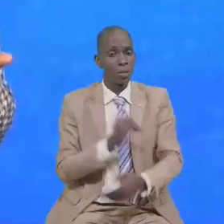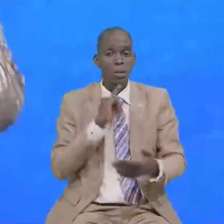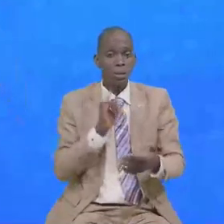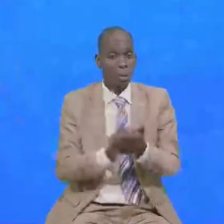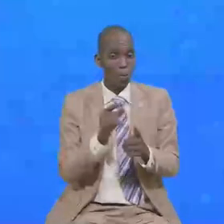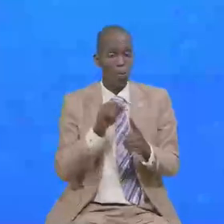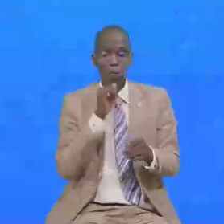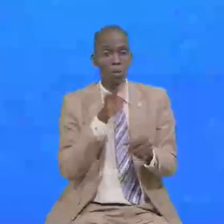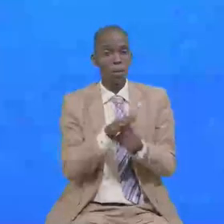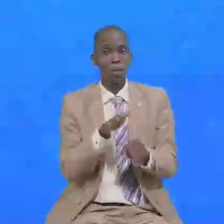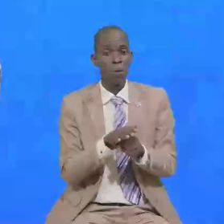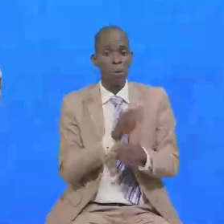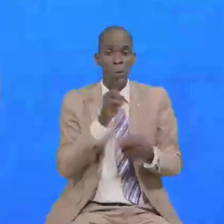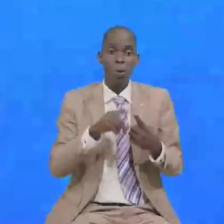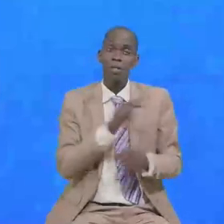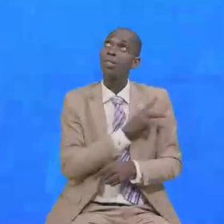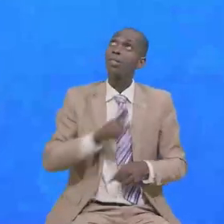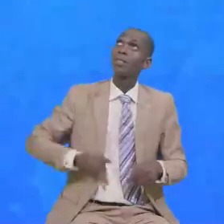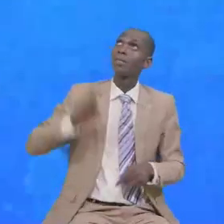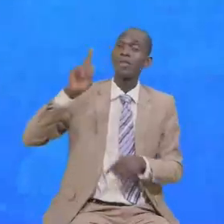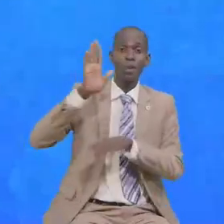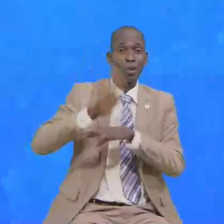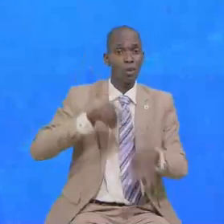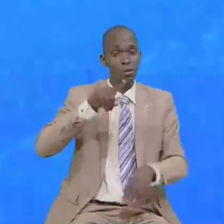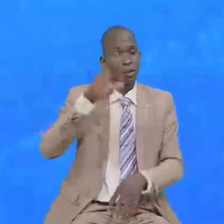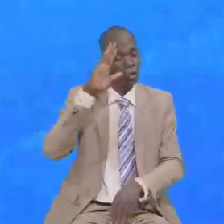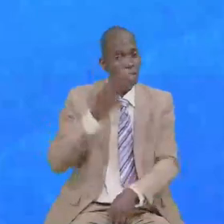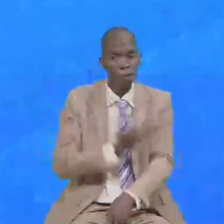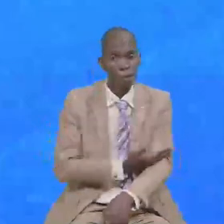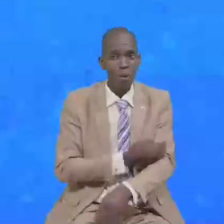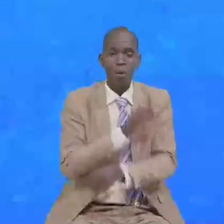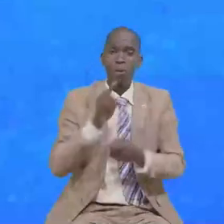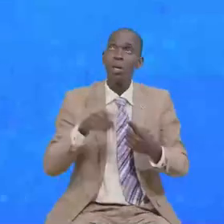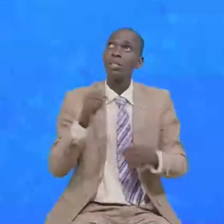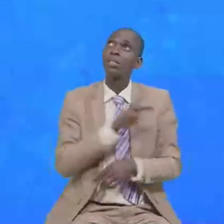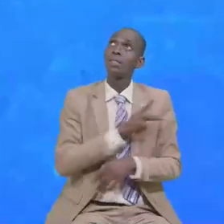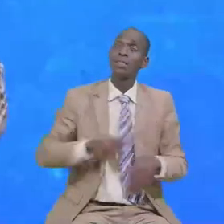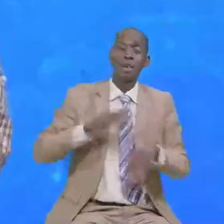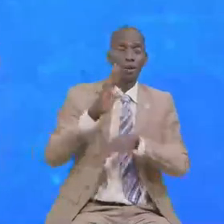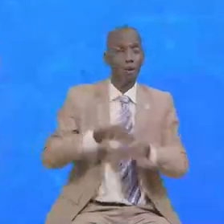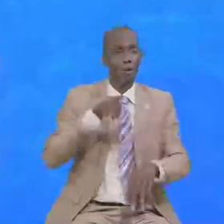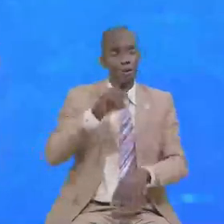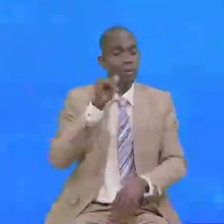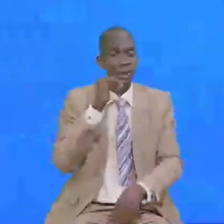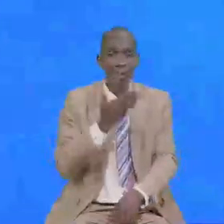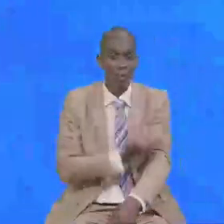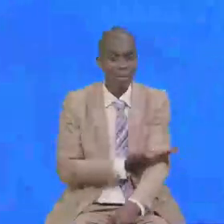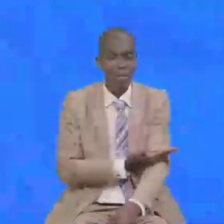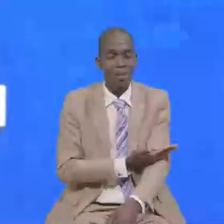suffisant ? Lorsque le roi t'appelle mon enfant, lorsque le roi t'appelle ma fille,